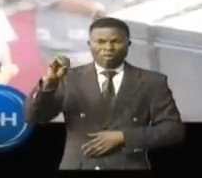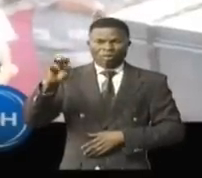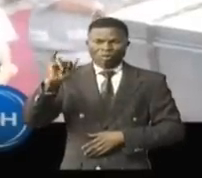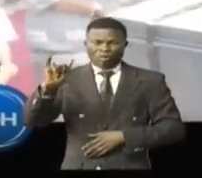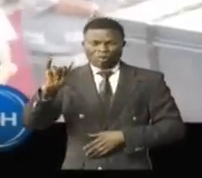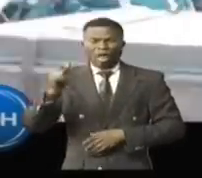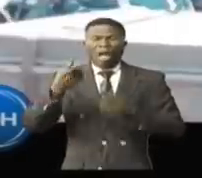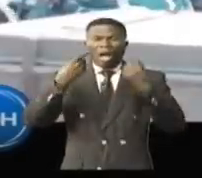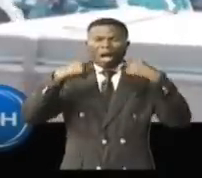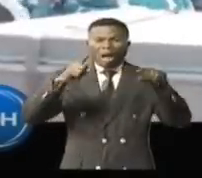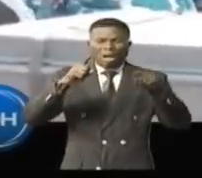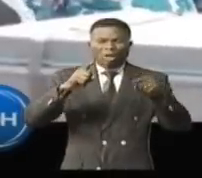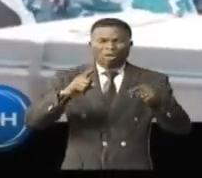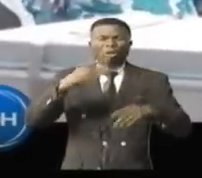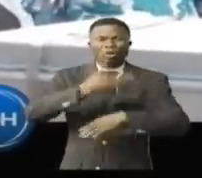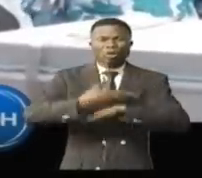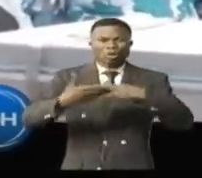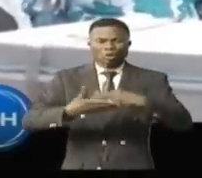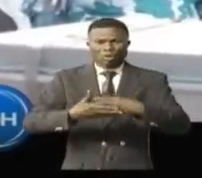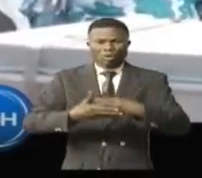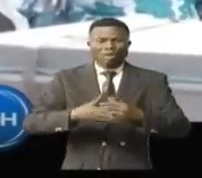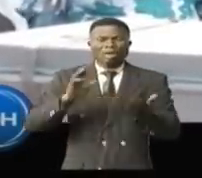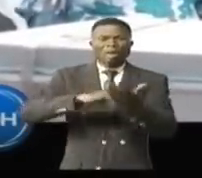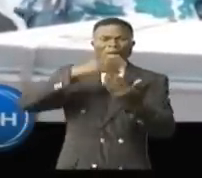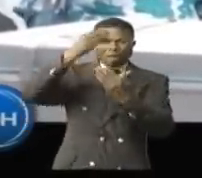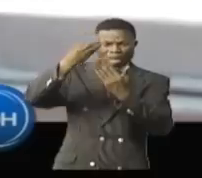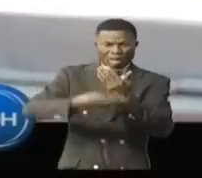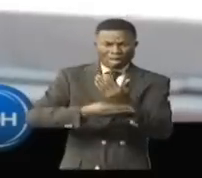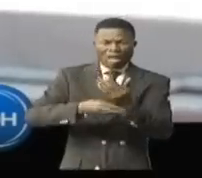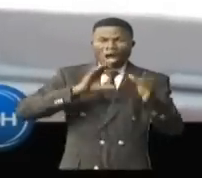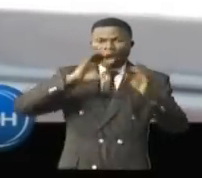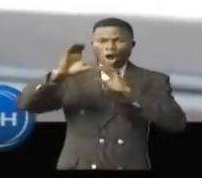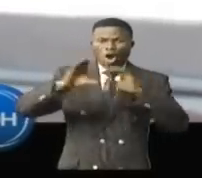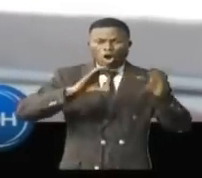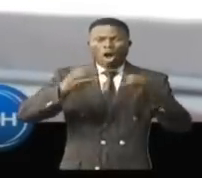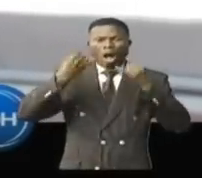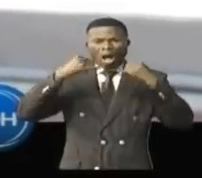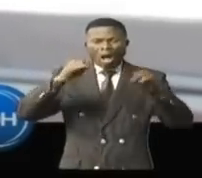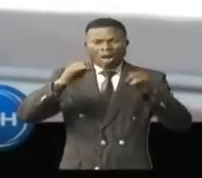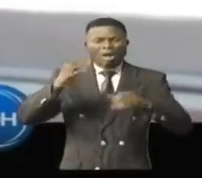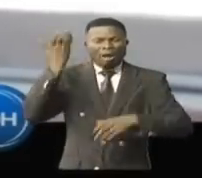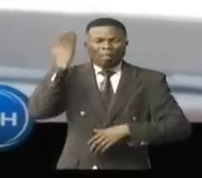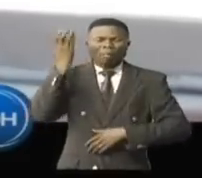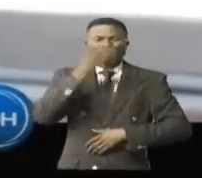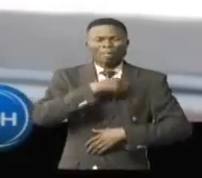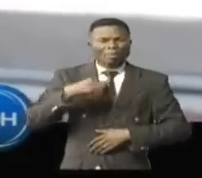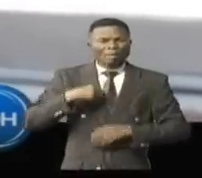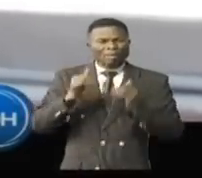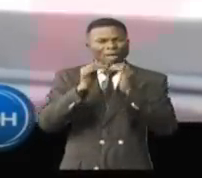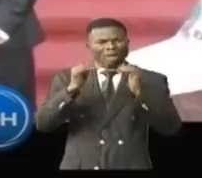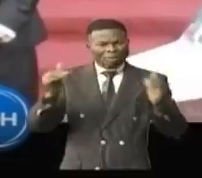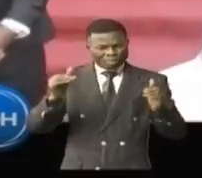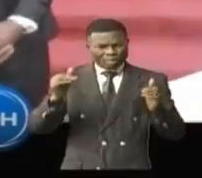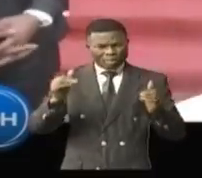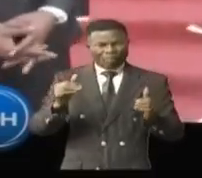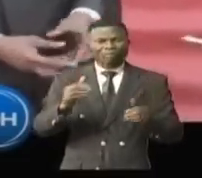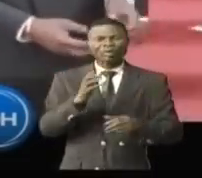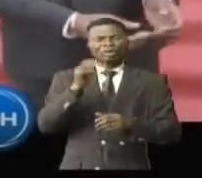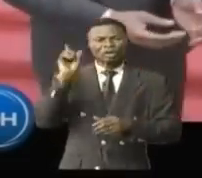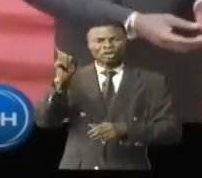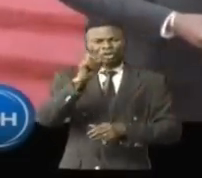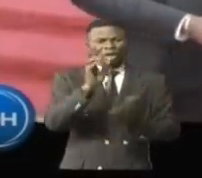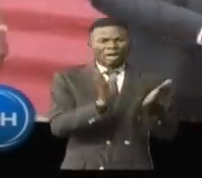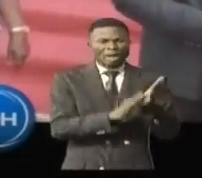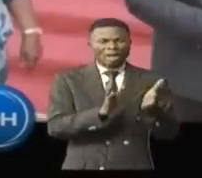avait annoncé le réaménagement du calendrier par un communiqué pour rassurer les parents d'élèves, les gestionnaires scolaires des chefs